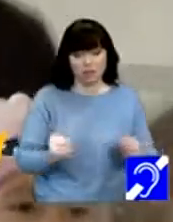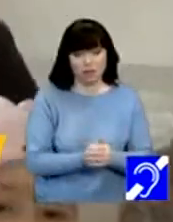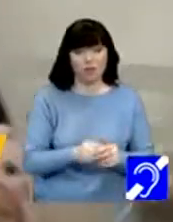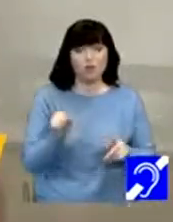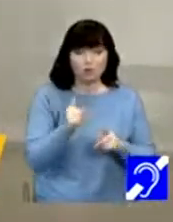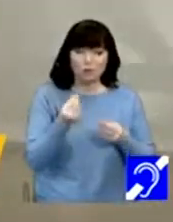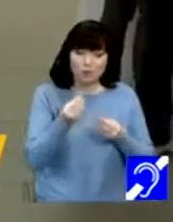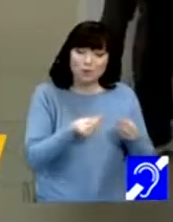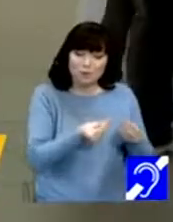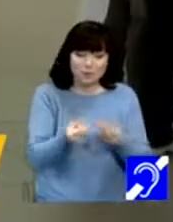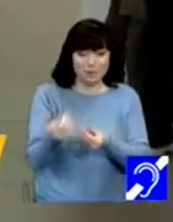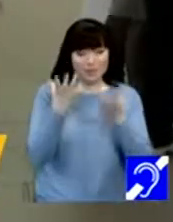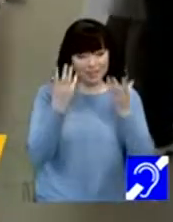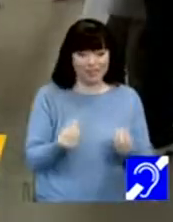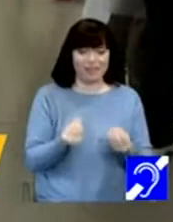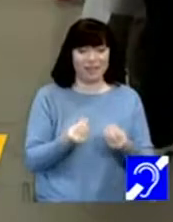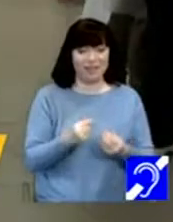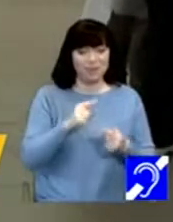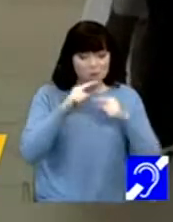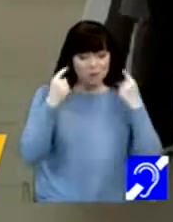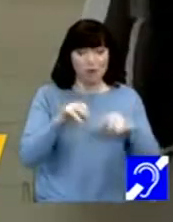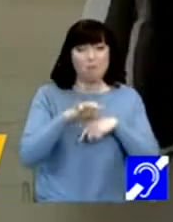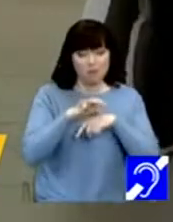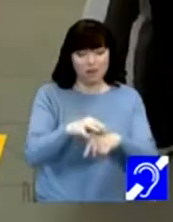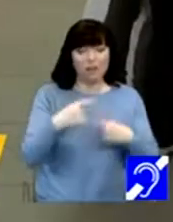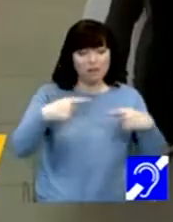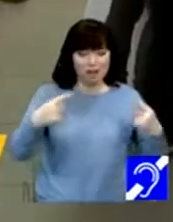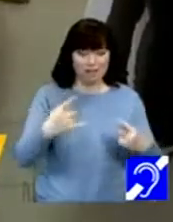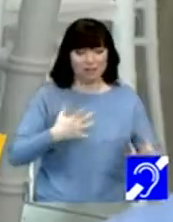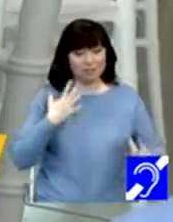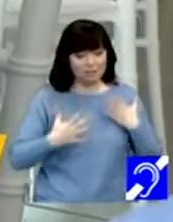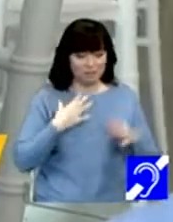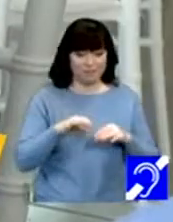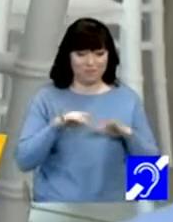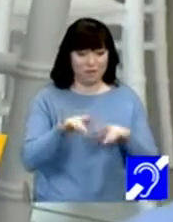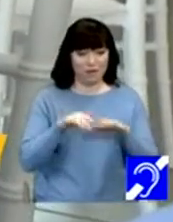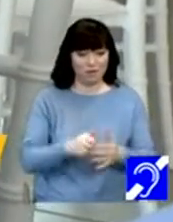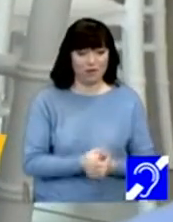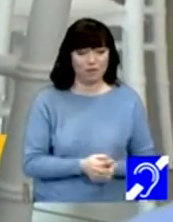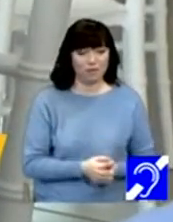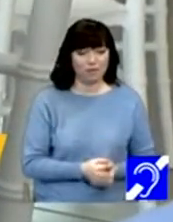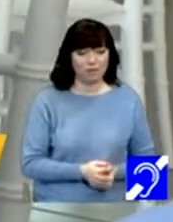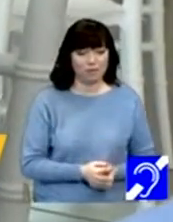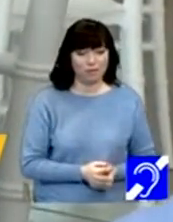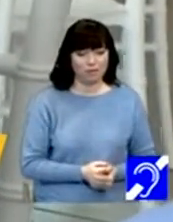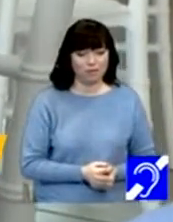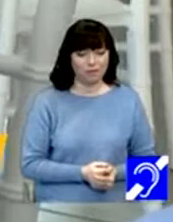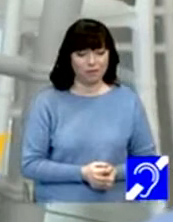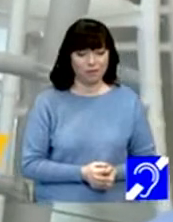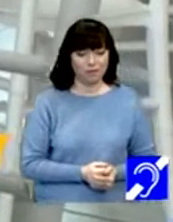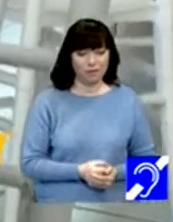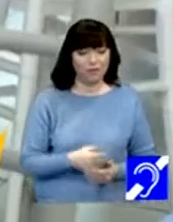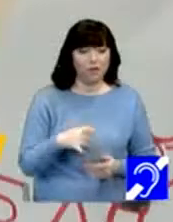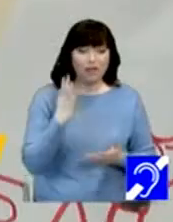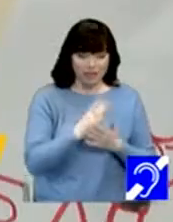le mai însenina ziua, o echipă de voluntari le-a organizat diverse activități. Nu, ești mălăși de căliu, doar că